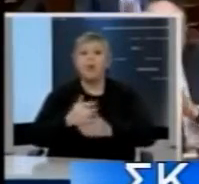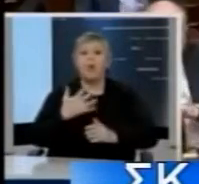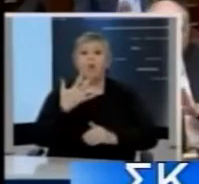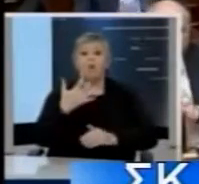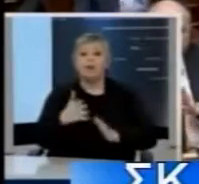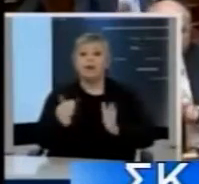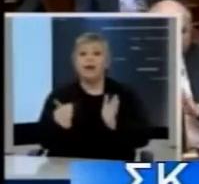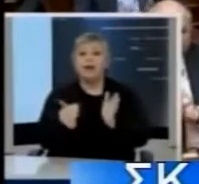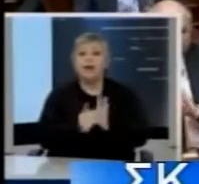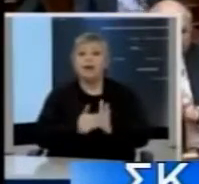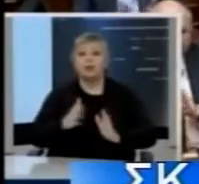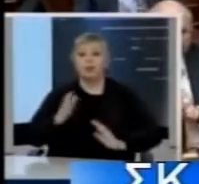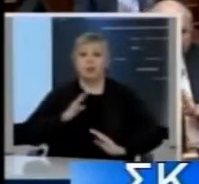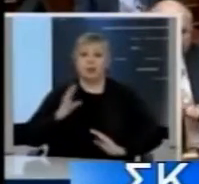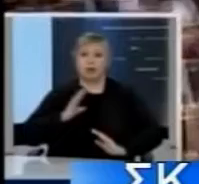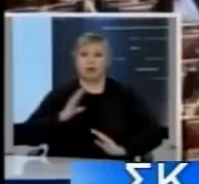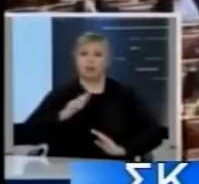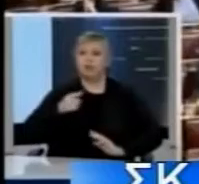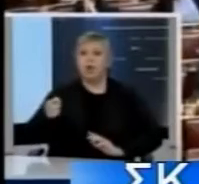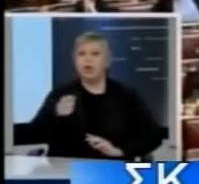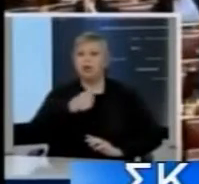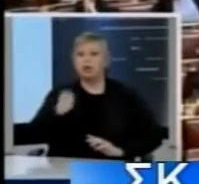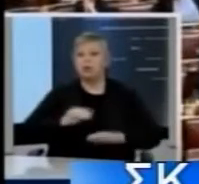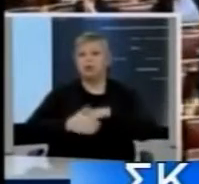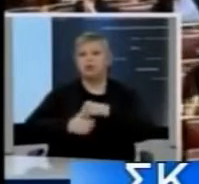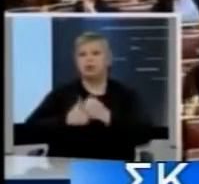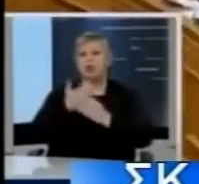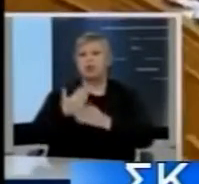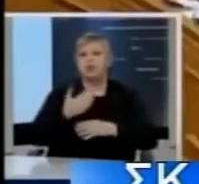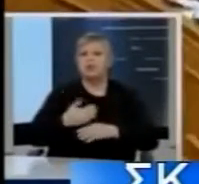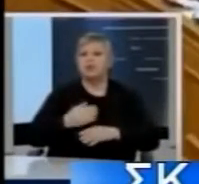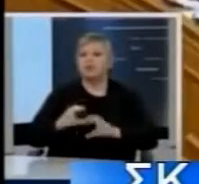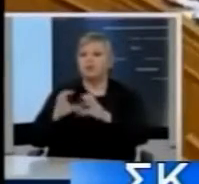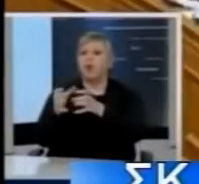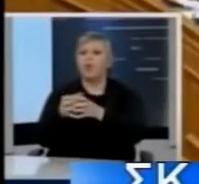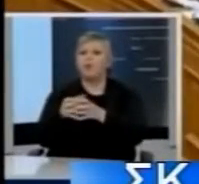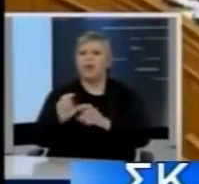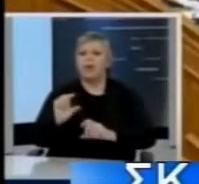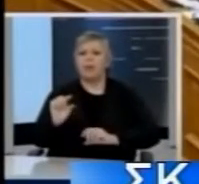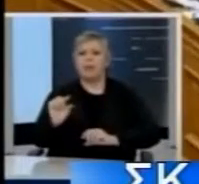δική σας μονομέρεια αναφέρεται σε μια ελίτ ολίγων, εκλεκτών και κληρονόμων.